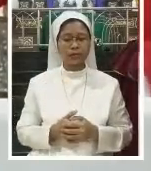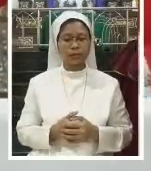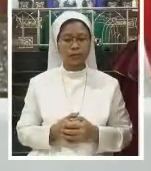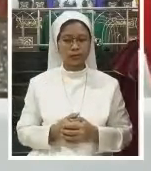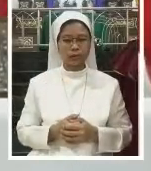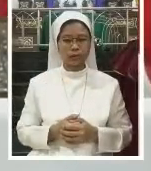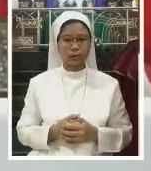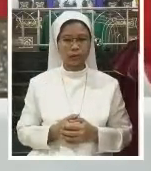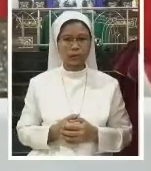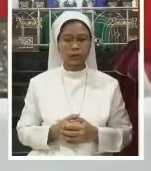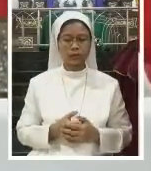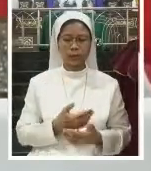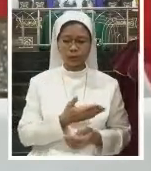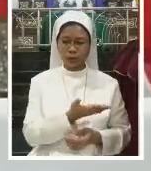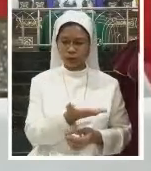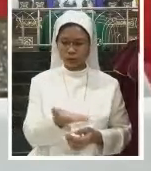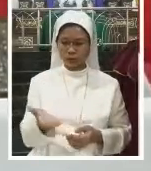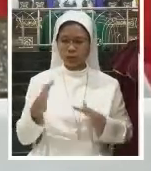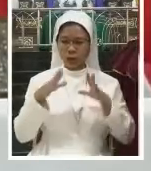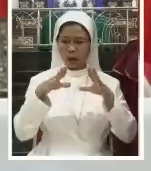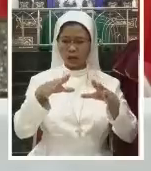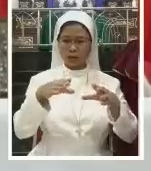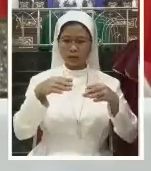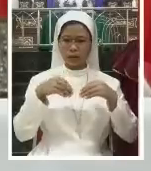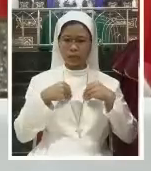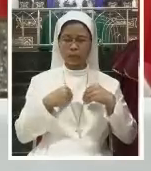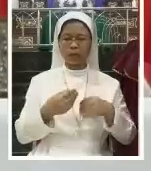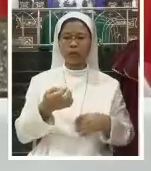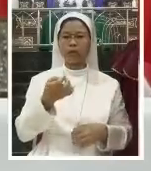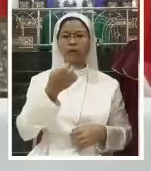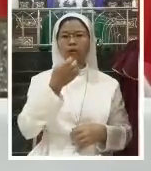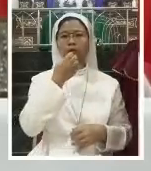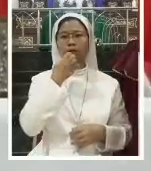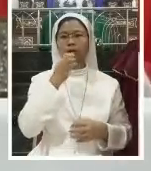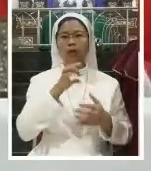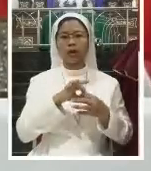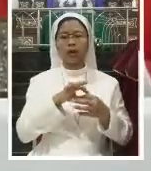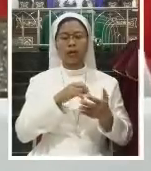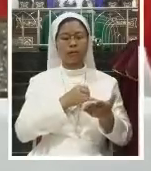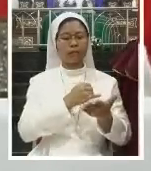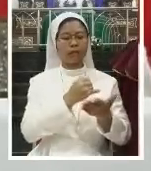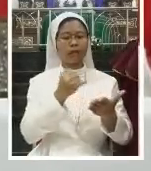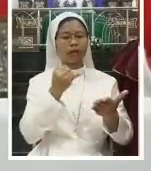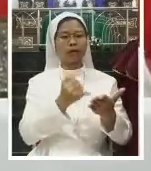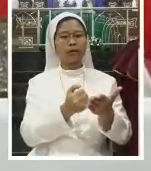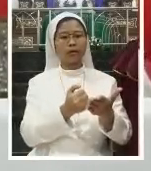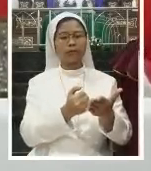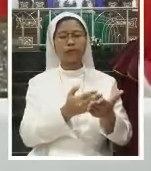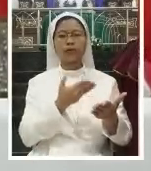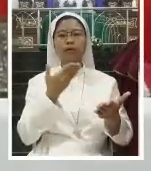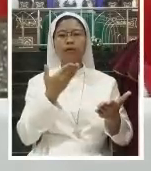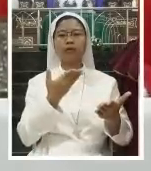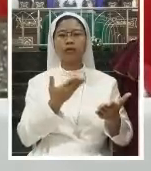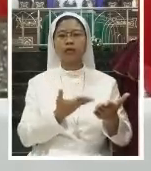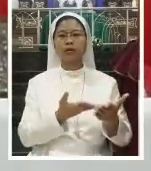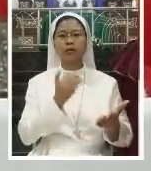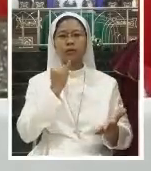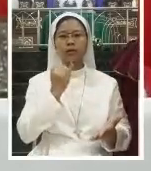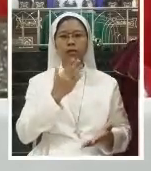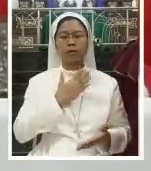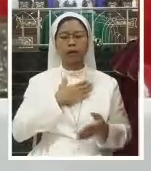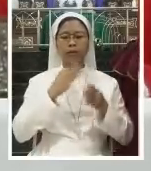sabi, mag-ako kamo gabos, asin magkakan kaini, taini ang